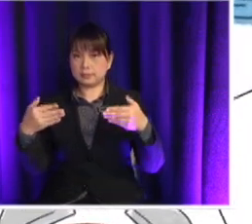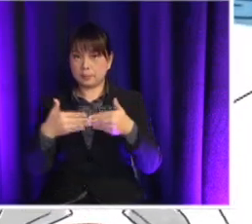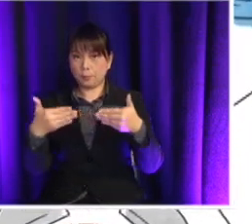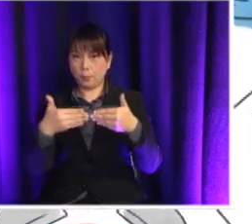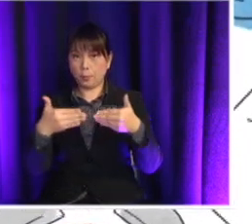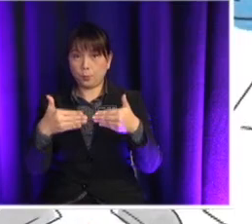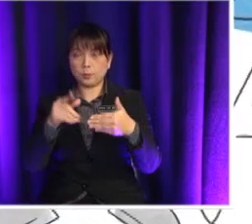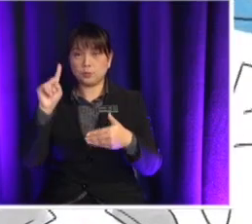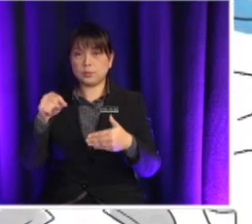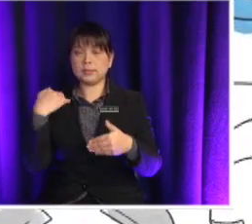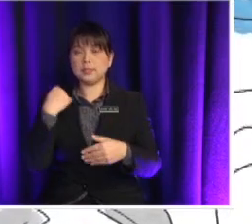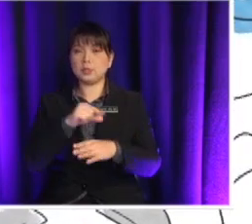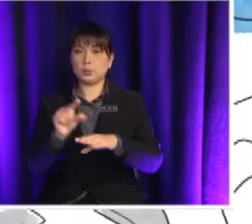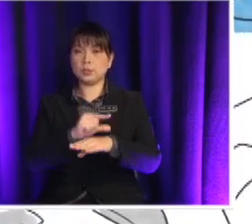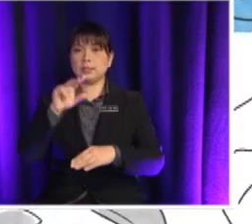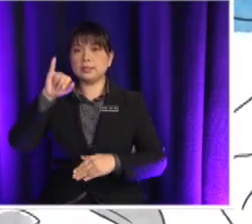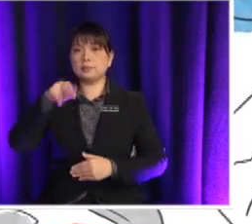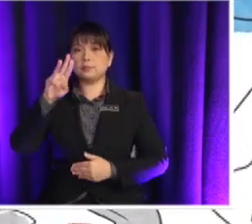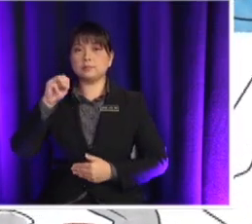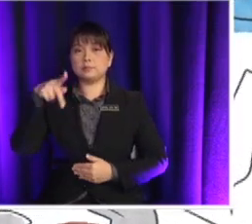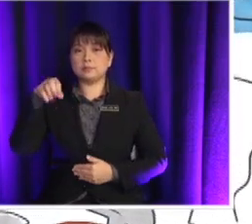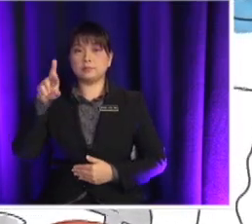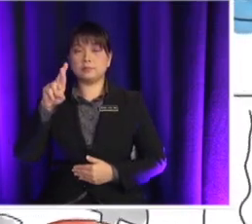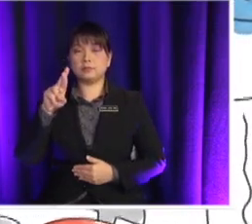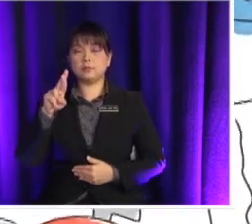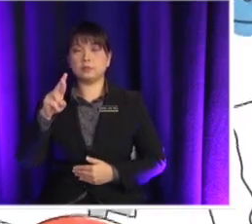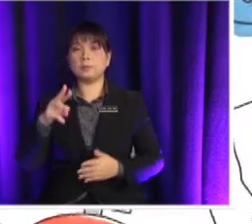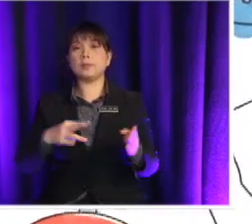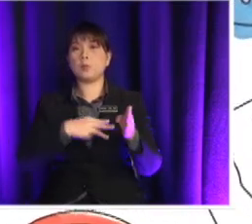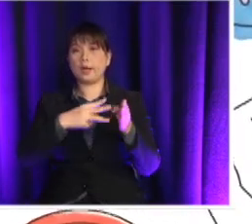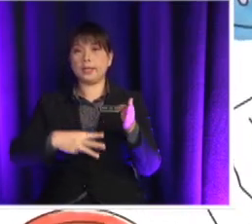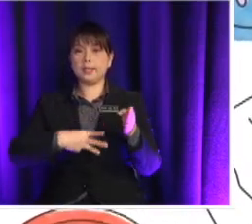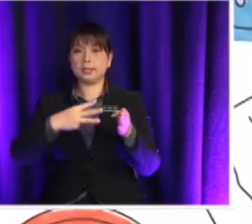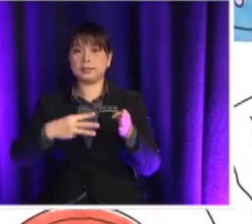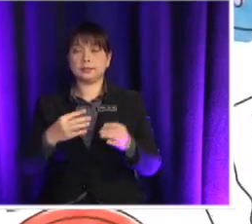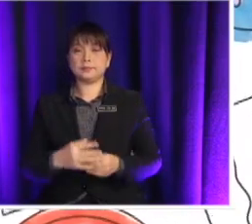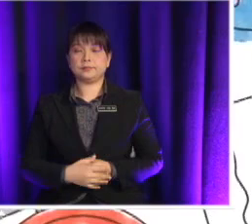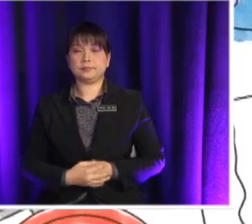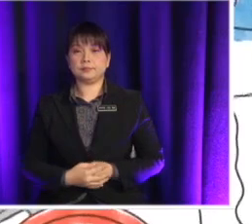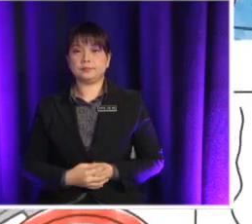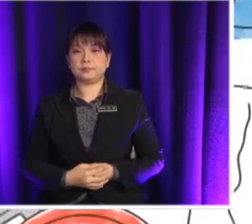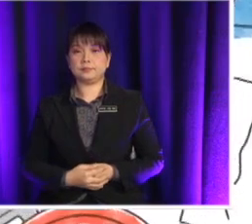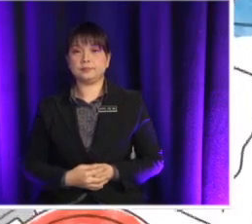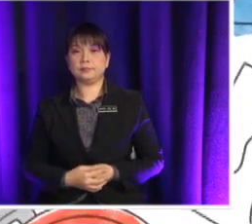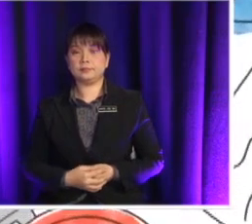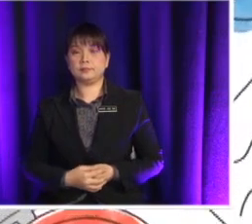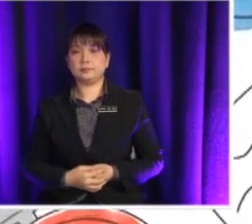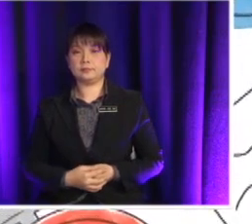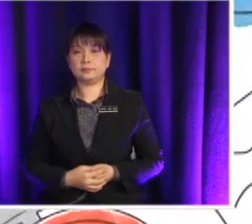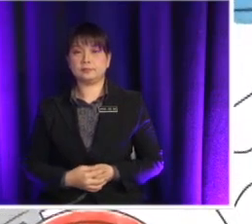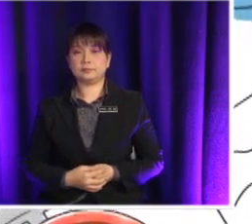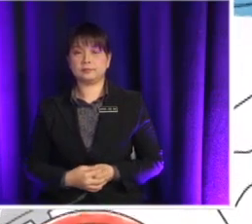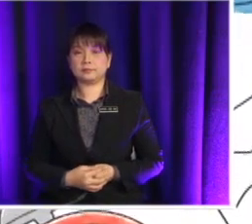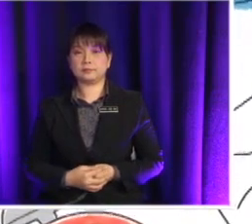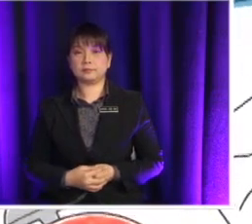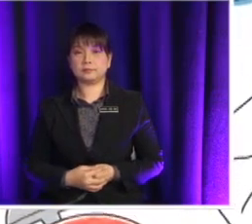kita sambungkan ke bahagian kita nak masukkan ke switch. So Sini, cikgu. ambil tamatan yang free. Okey, sini tadi kan